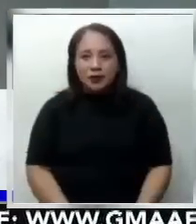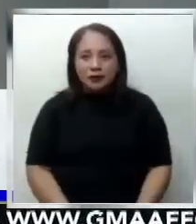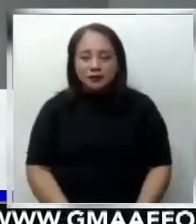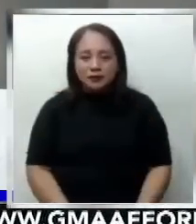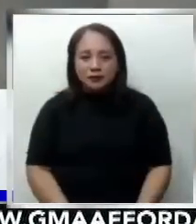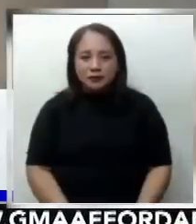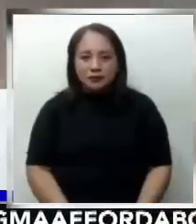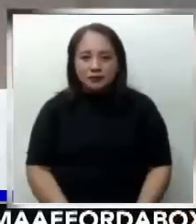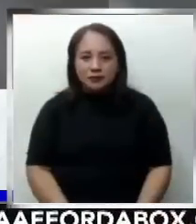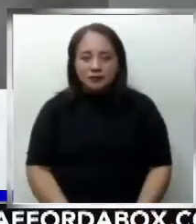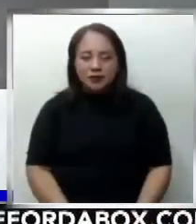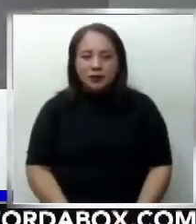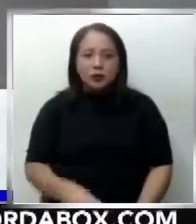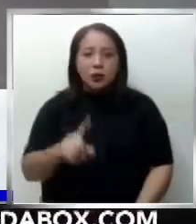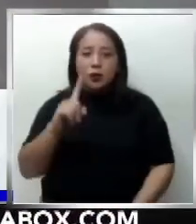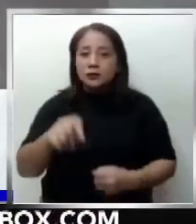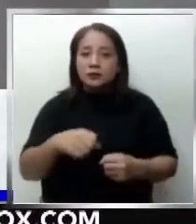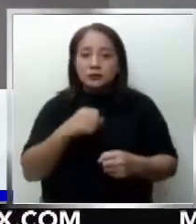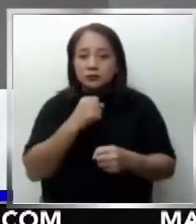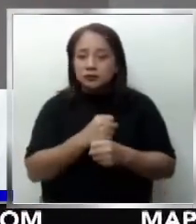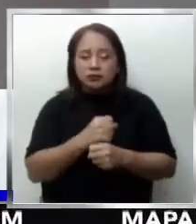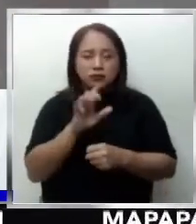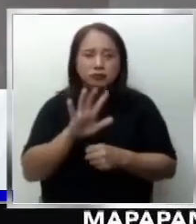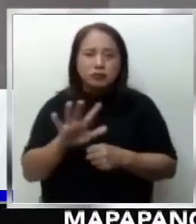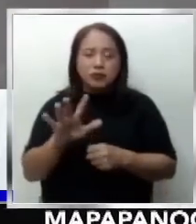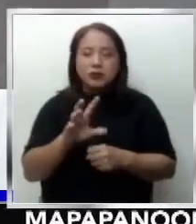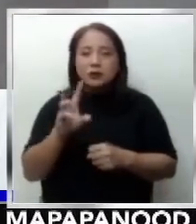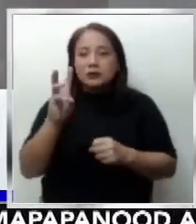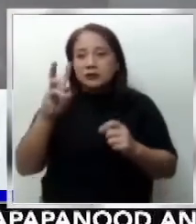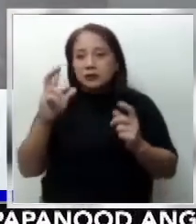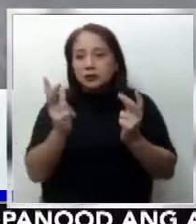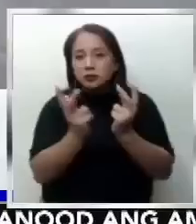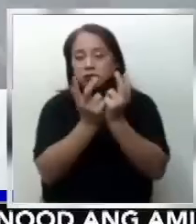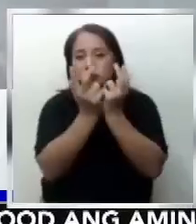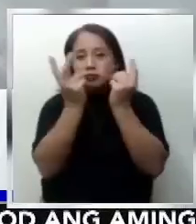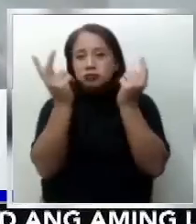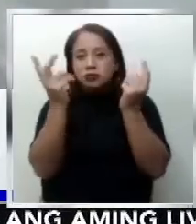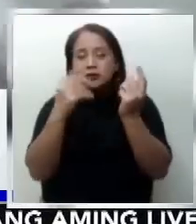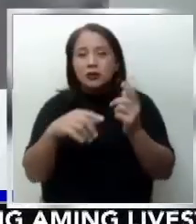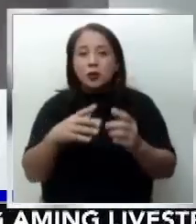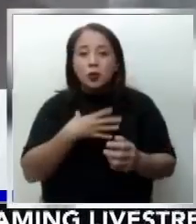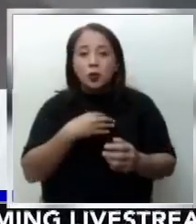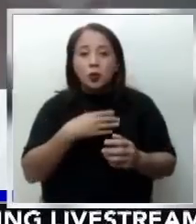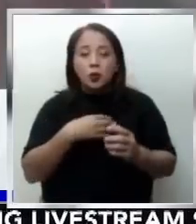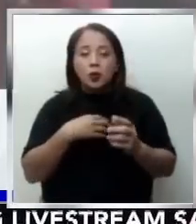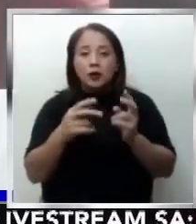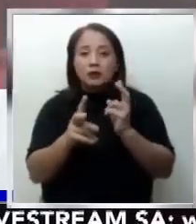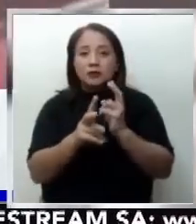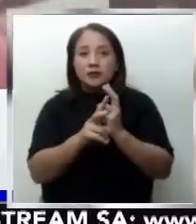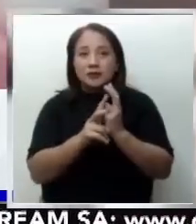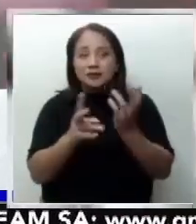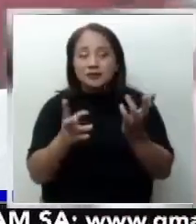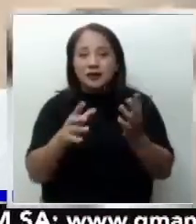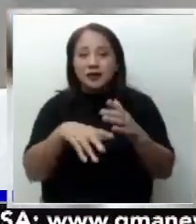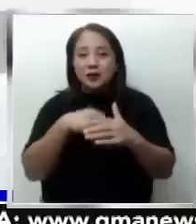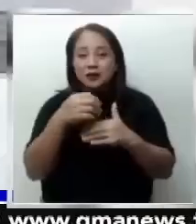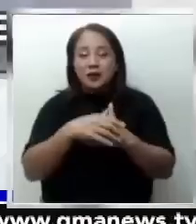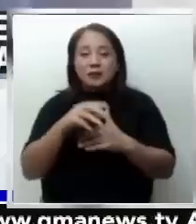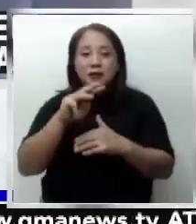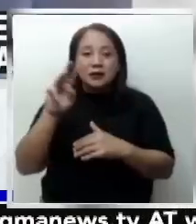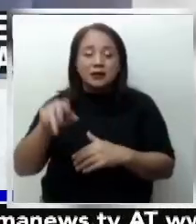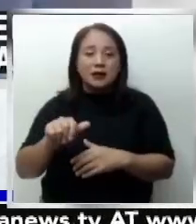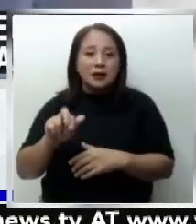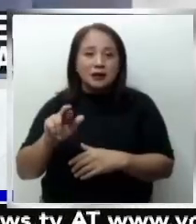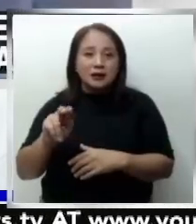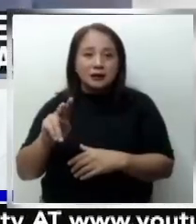Higit isang taon matapos mawala ang 6 na sabungero, nasakay raw ng puting sasakyan sa convoy na ito palabas ng Manila Arena. Inilabas